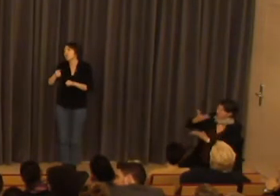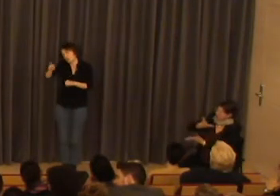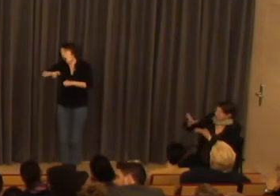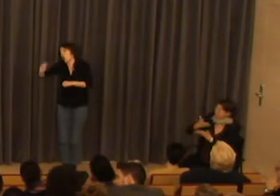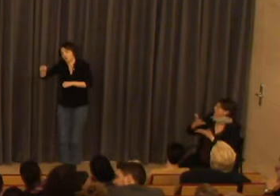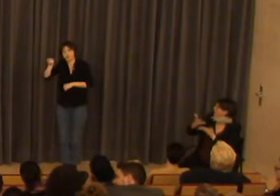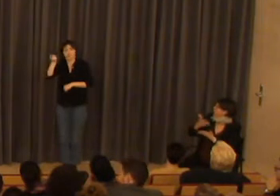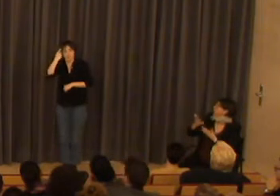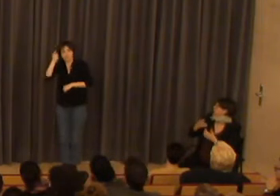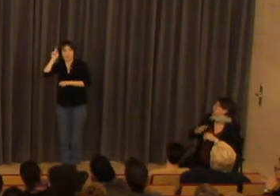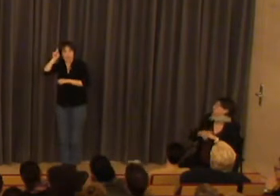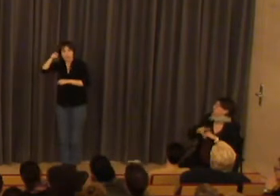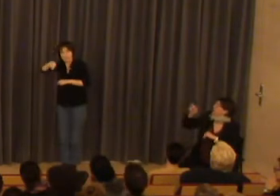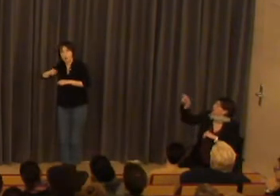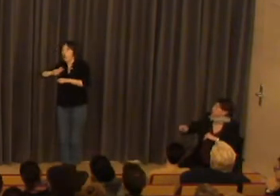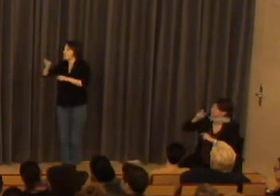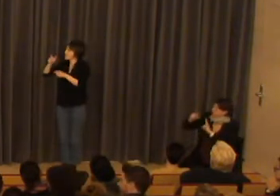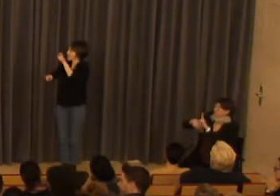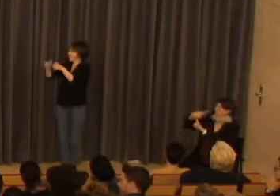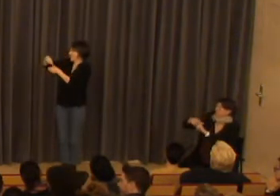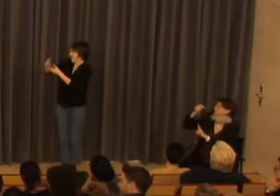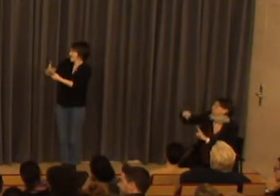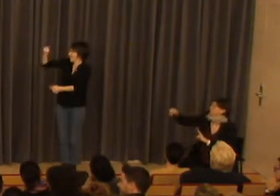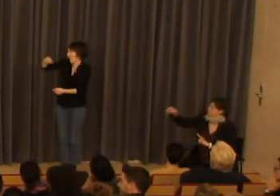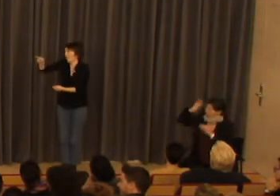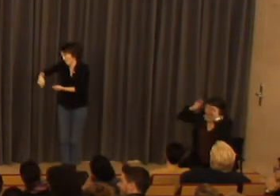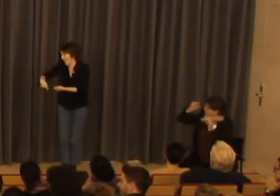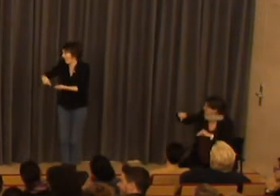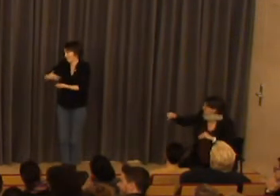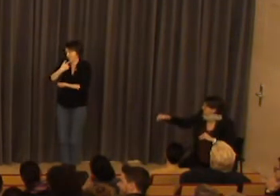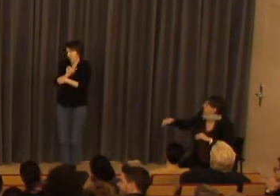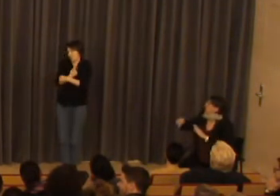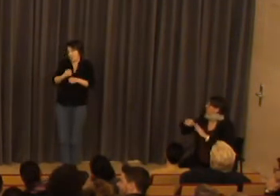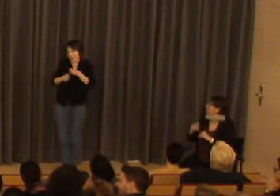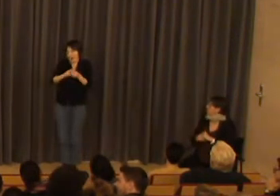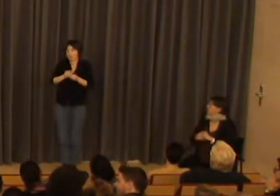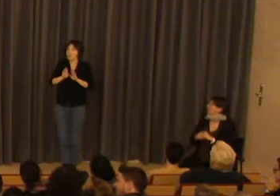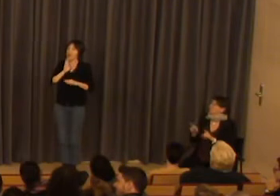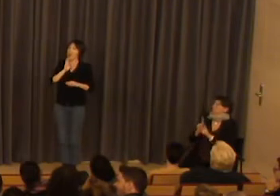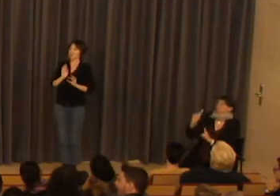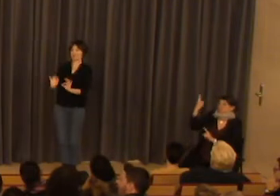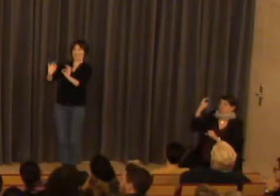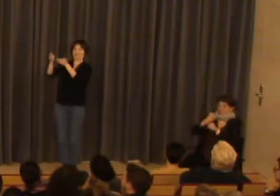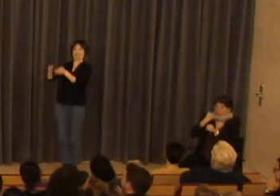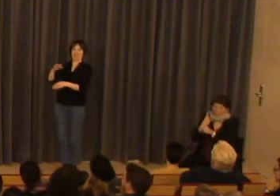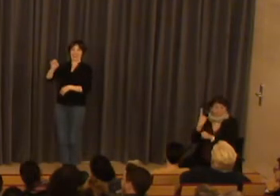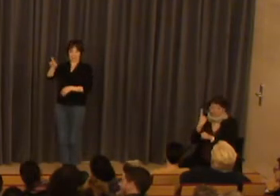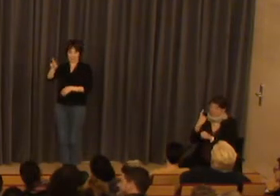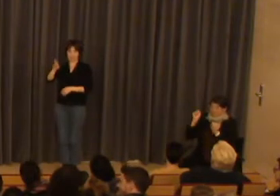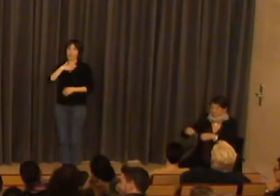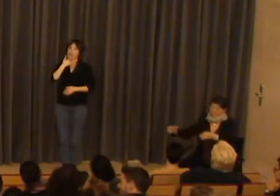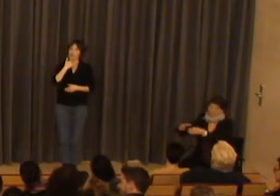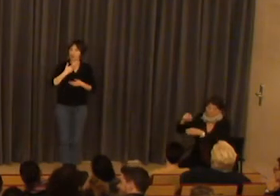la FESOCA i de la Universitat de Barcelona, difícilment podríem fer. És a dir, hem tirat endavant